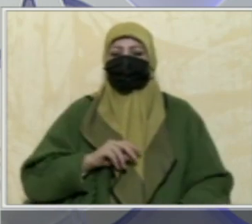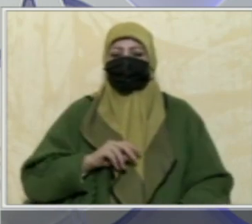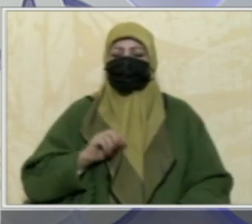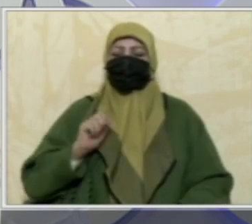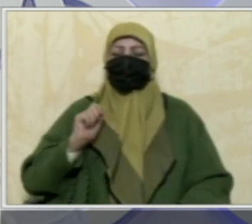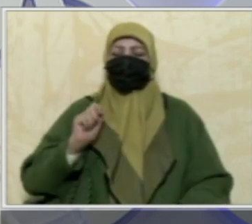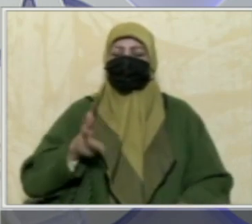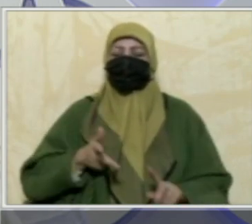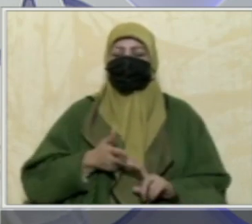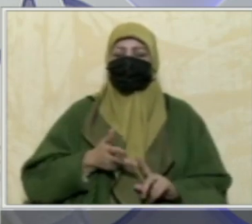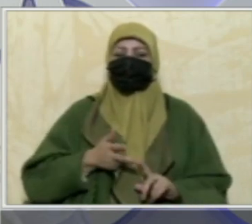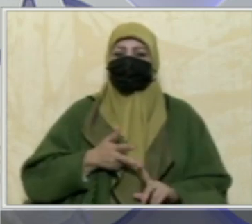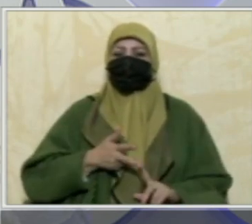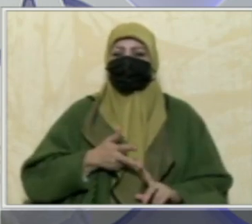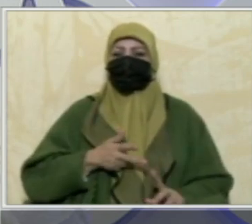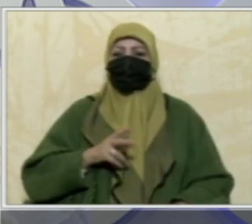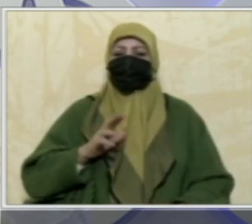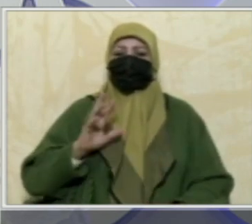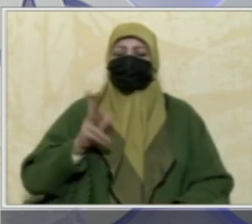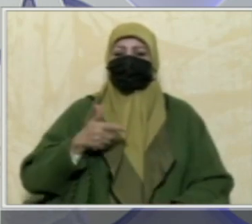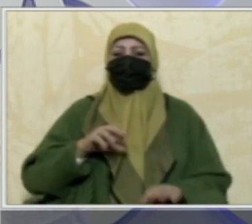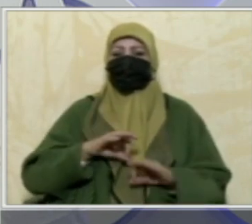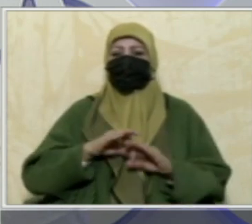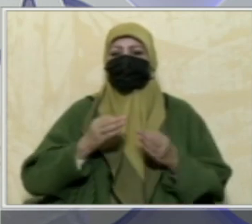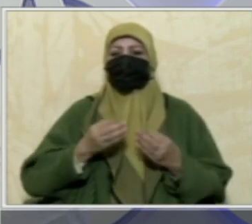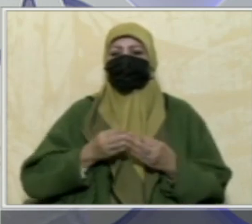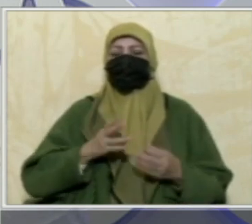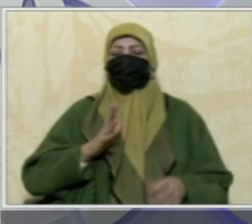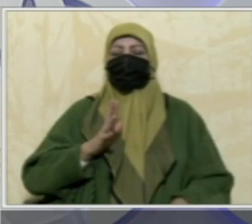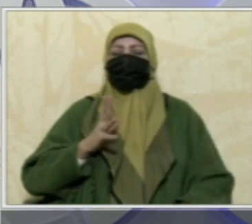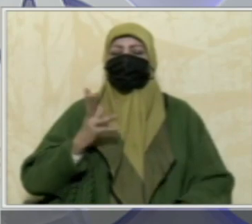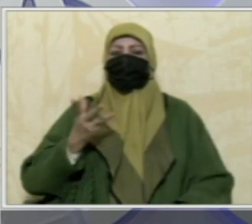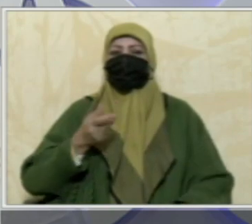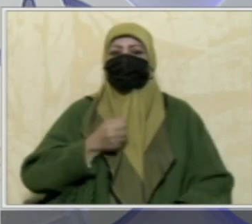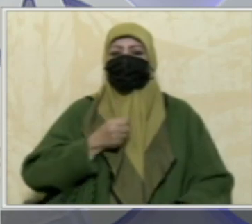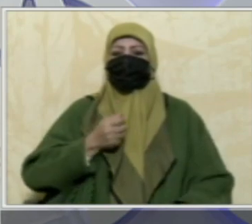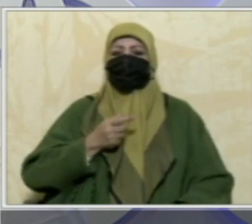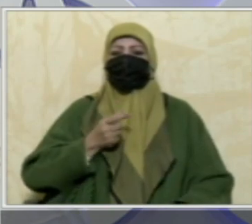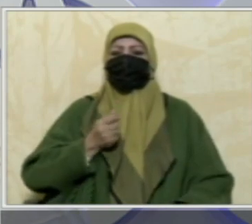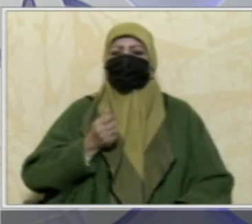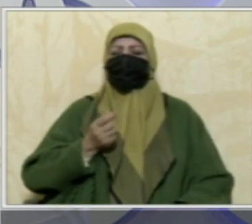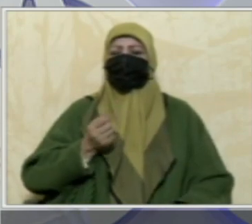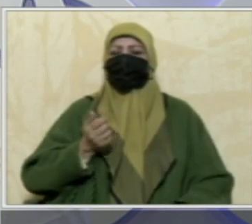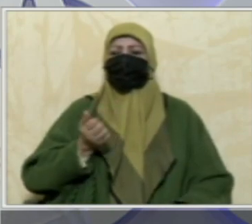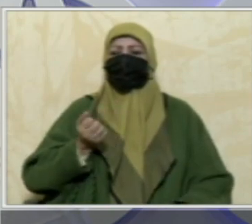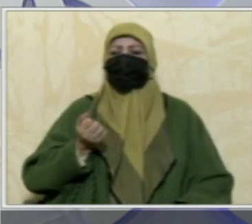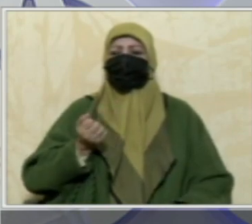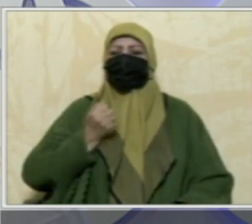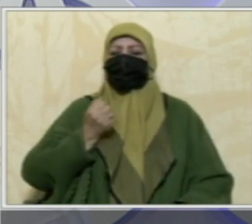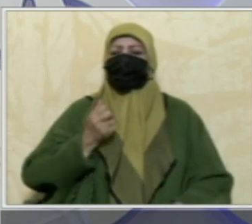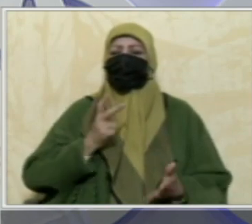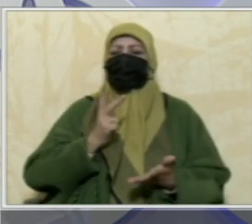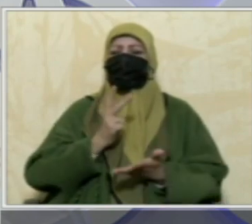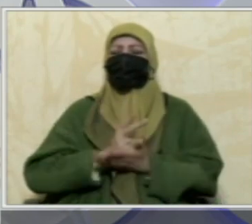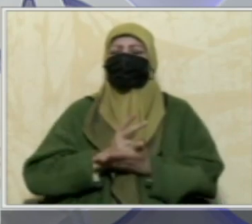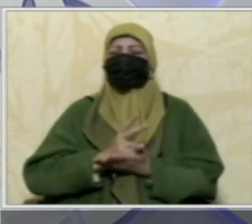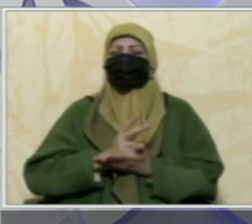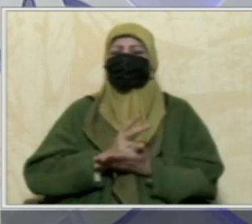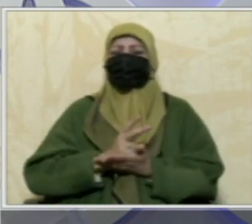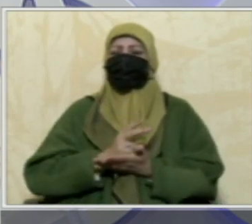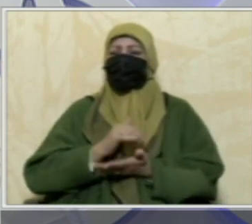عندنا ضيقوا ذات اليد يدوبك مرتبه يسده في الحاجات الضروريه هو